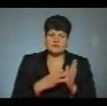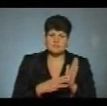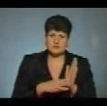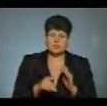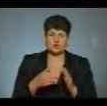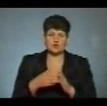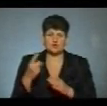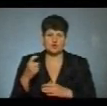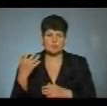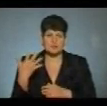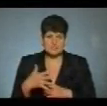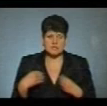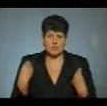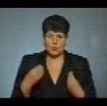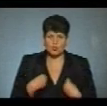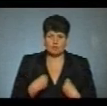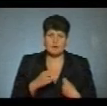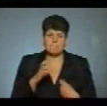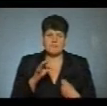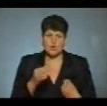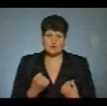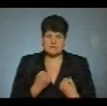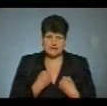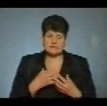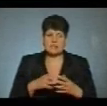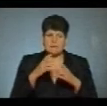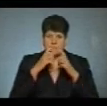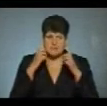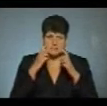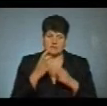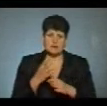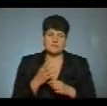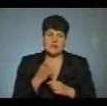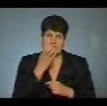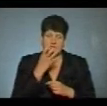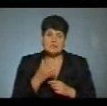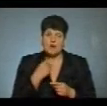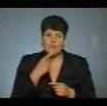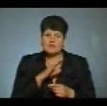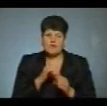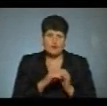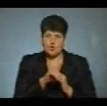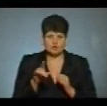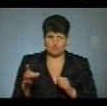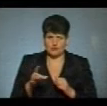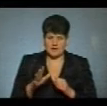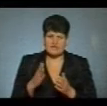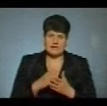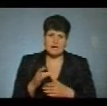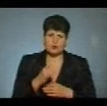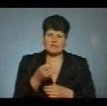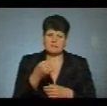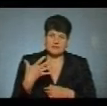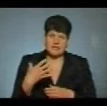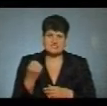150 костюмів біозахисту. Є маски, респіратори. Я не кажу, що це в кожному районі. Є райони, де 15, є